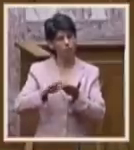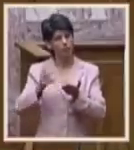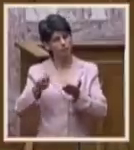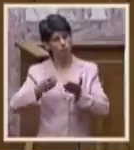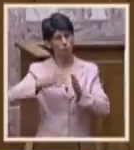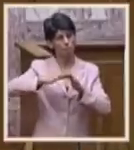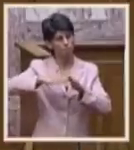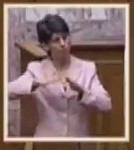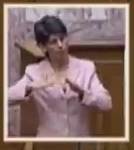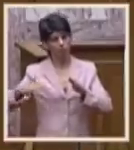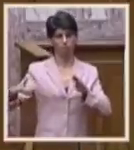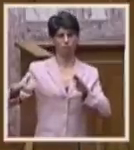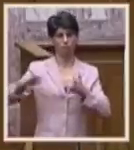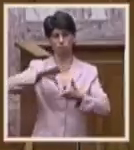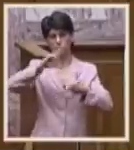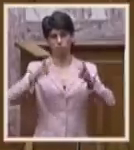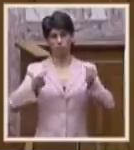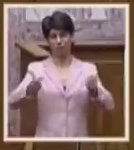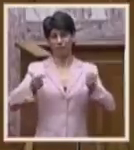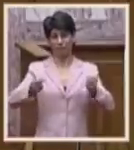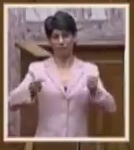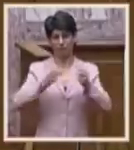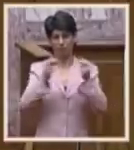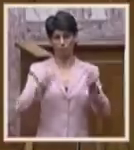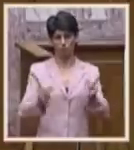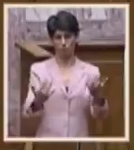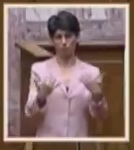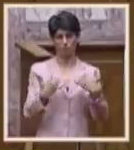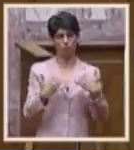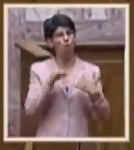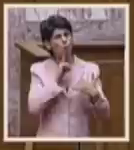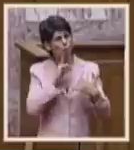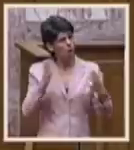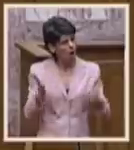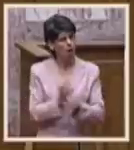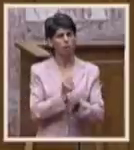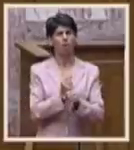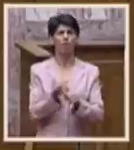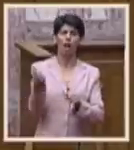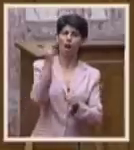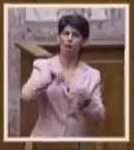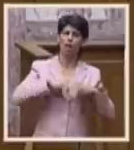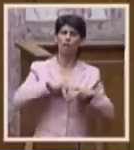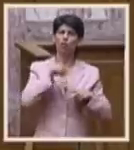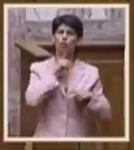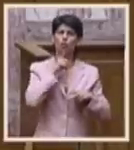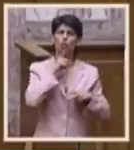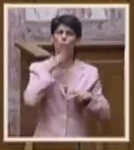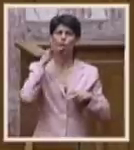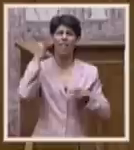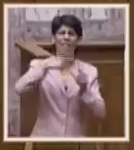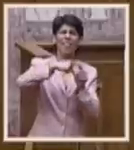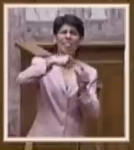μετριάσει τις επιπτώσεις μιας παγκόσμιας κρίσης, όπως κατάφεραν και άλλες χώρες, αναφέρομαι στη Χιλή, που είναι στα μεγέθη